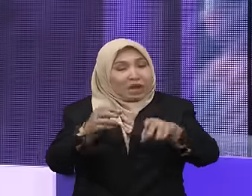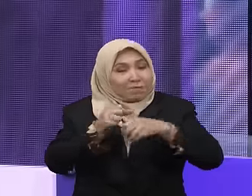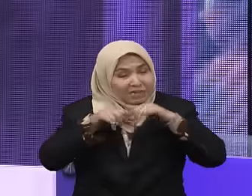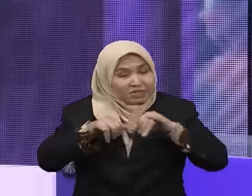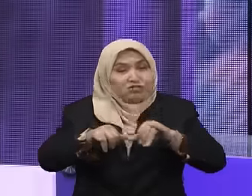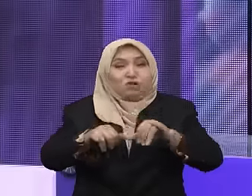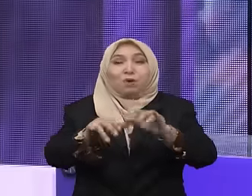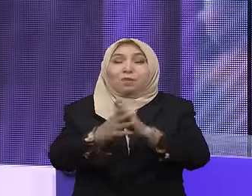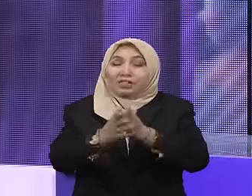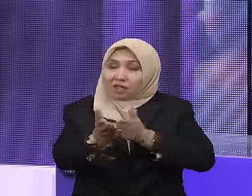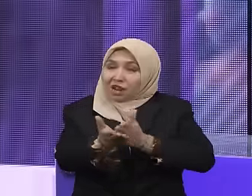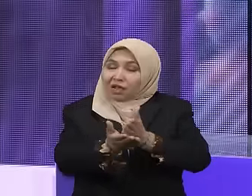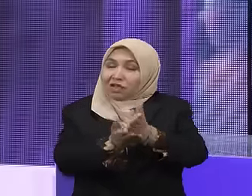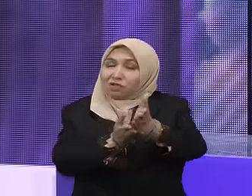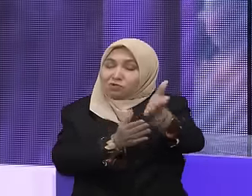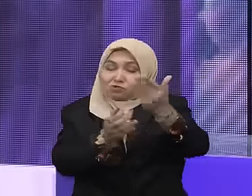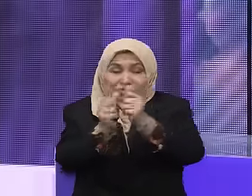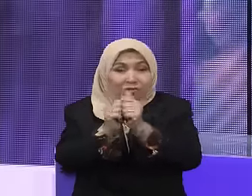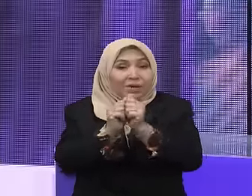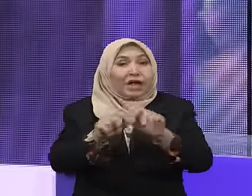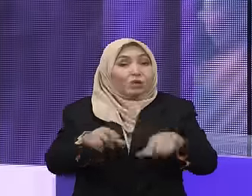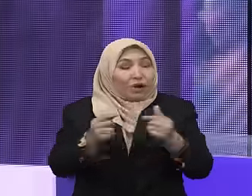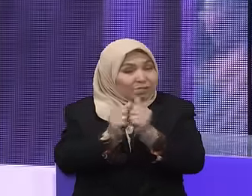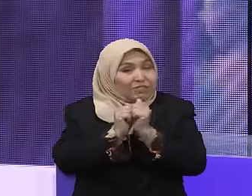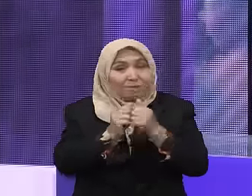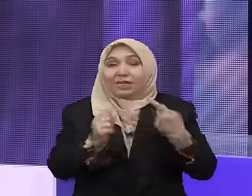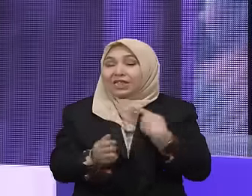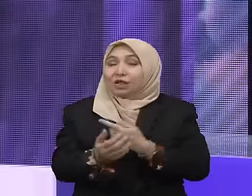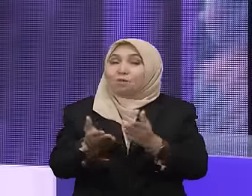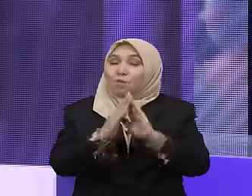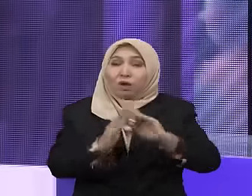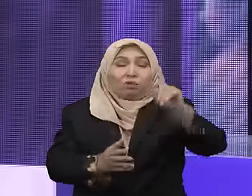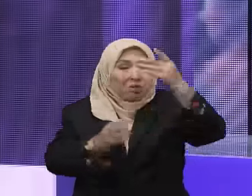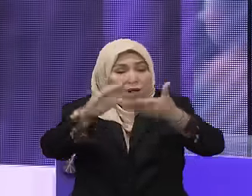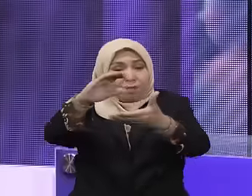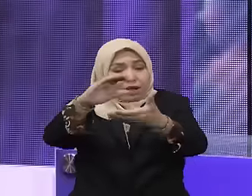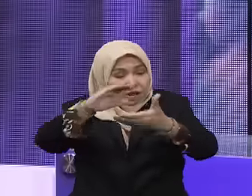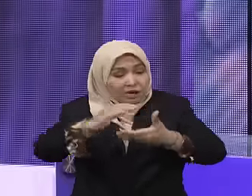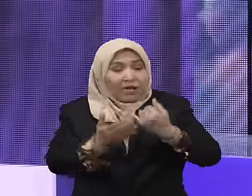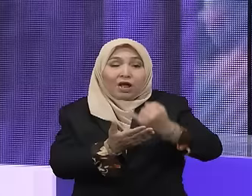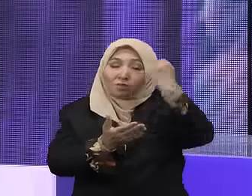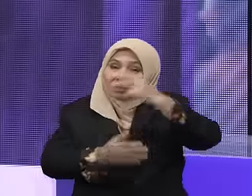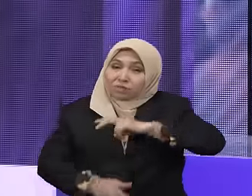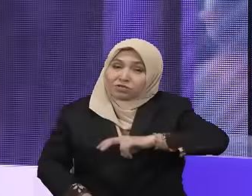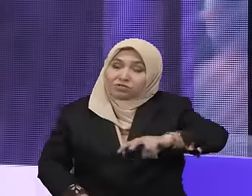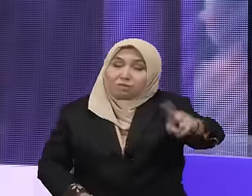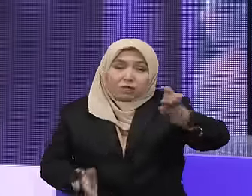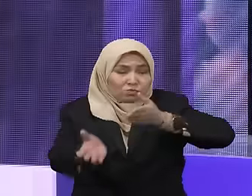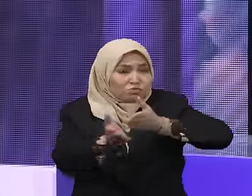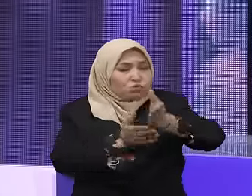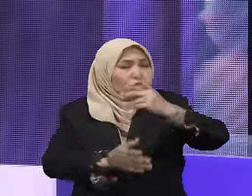atas jalan yang lurus bersama dengan Al-Quran. Mari sama-sama kita mohon Allah bekalkan ilmu dalam perjalanan kita menuju Tuhan